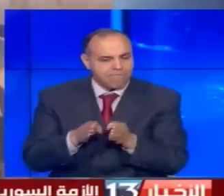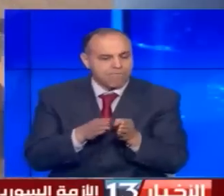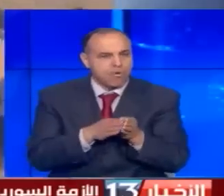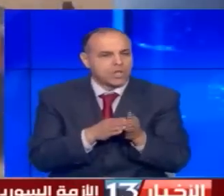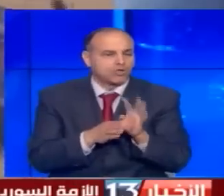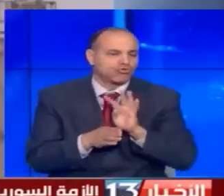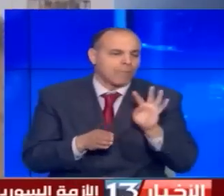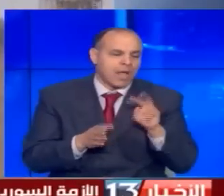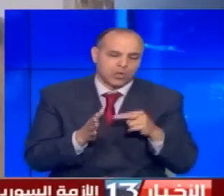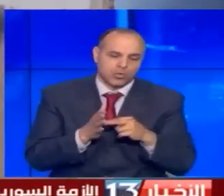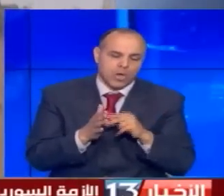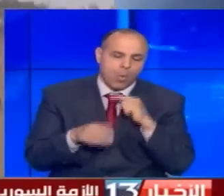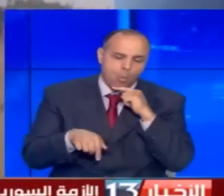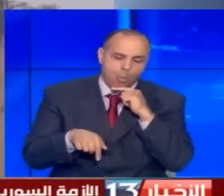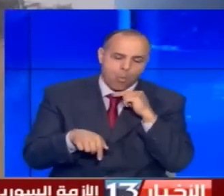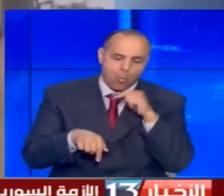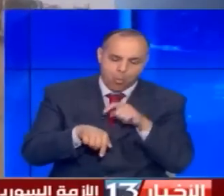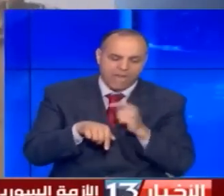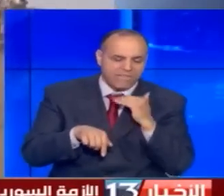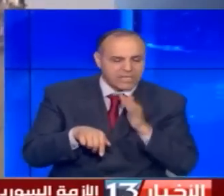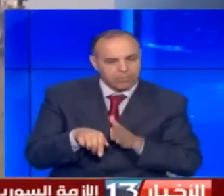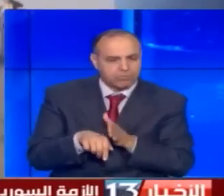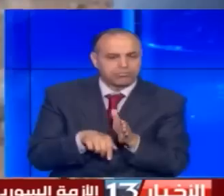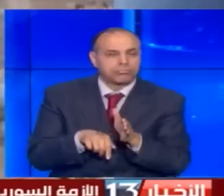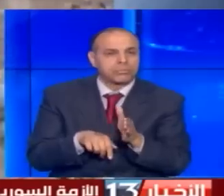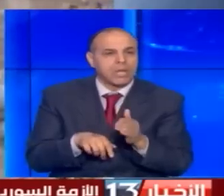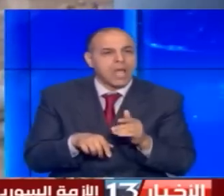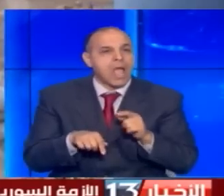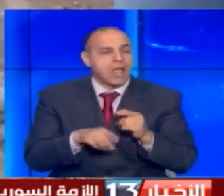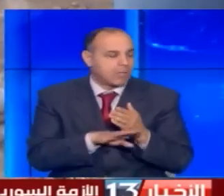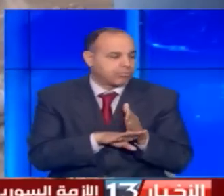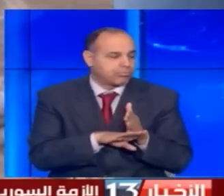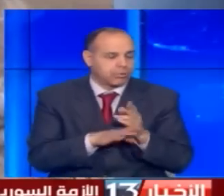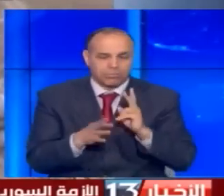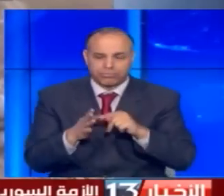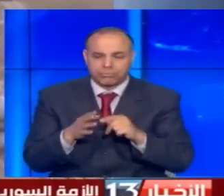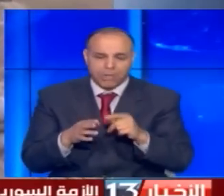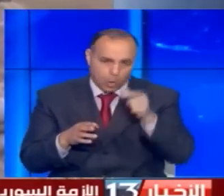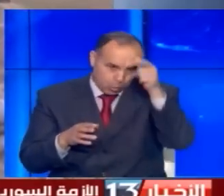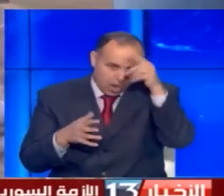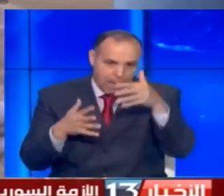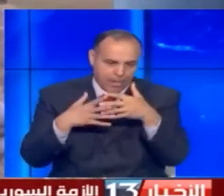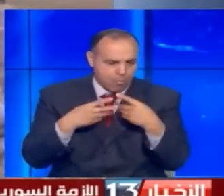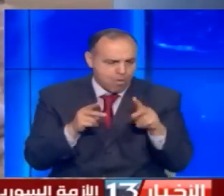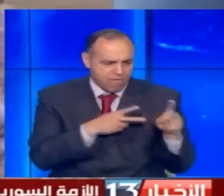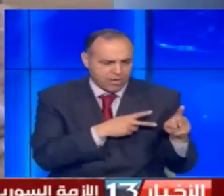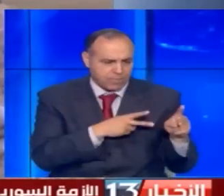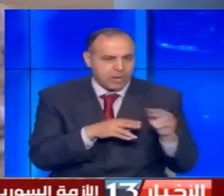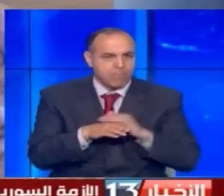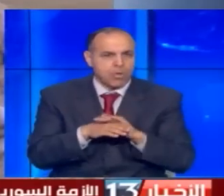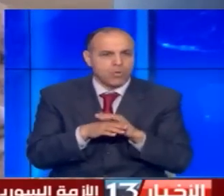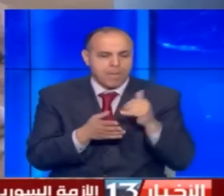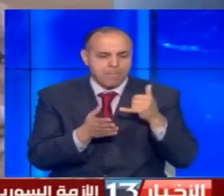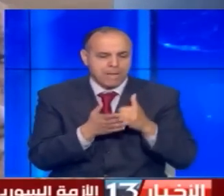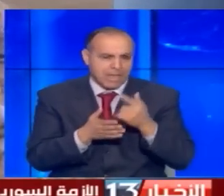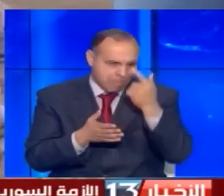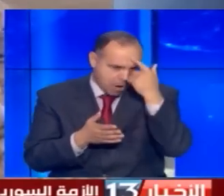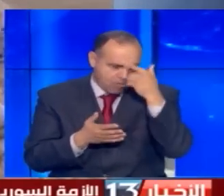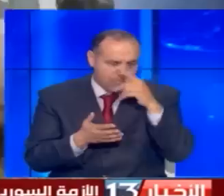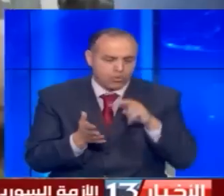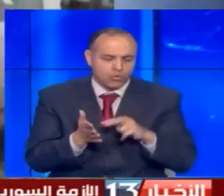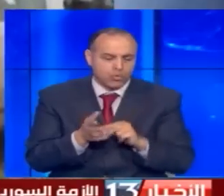بشمال سوريا في أسرع وقت ممكن، وذلك في إطار استكمال اتفاق تركي أمريكي بشأن مدينة منبج